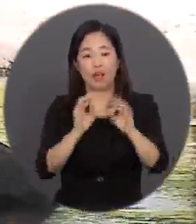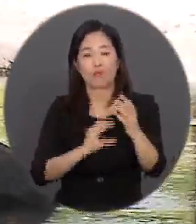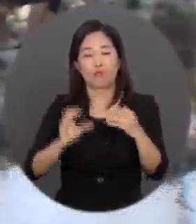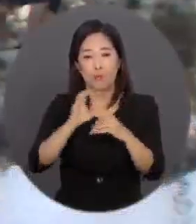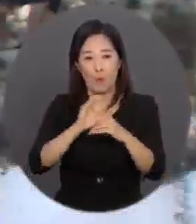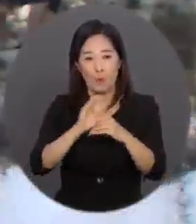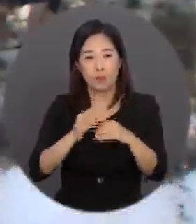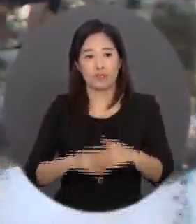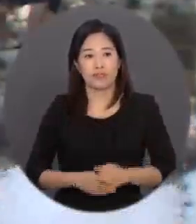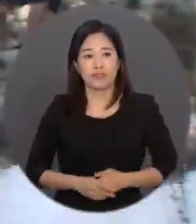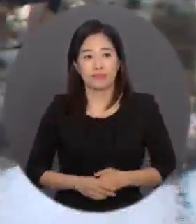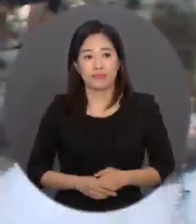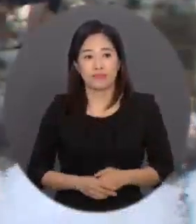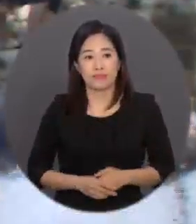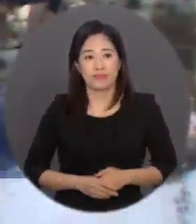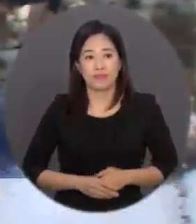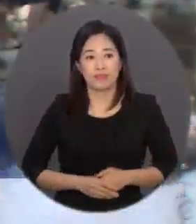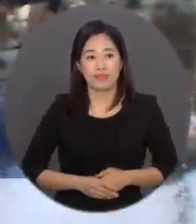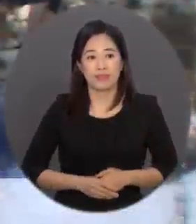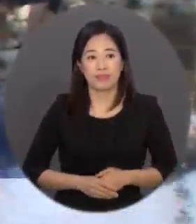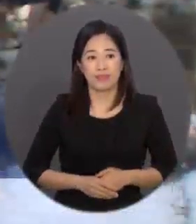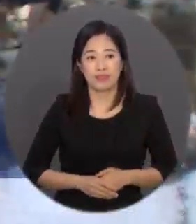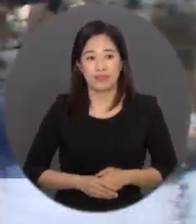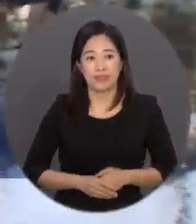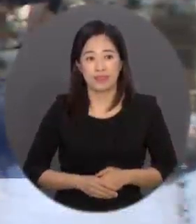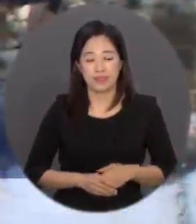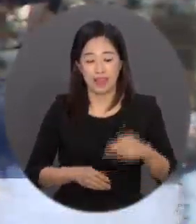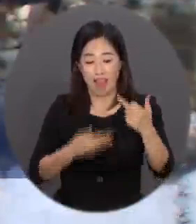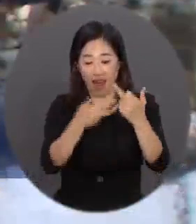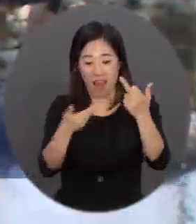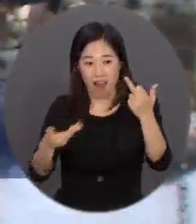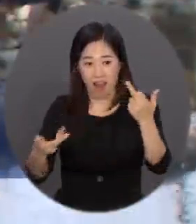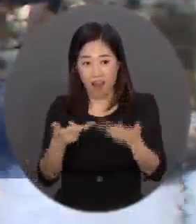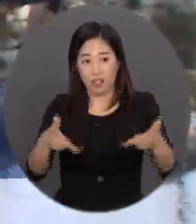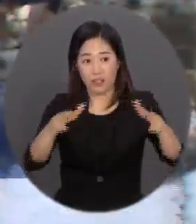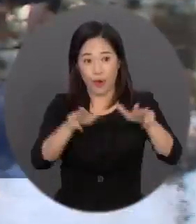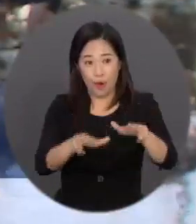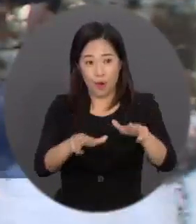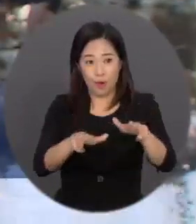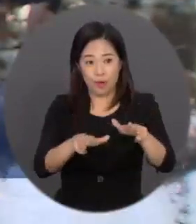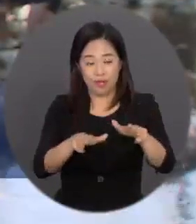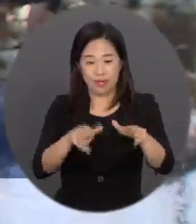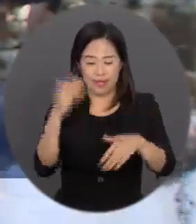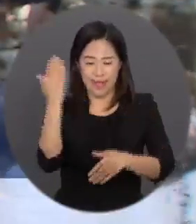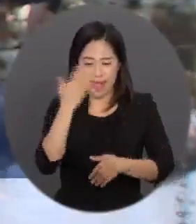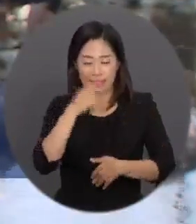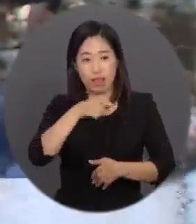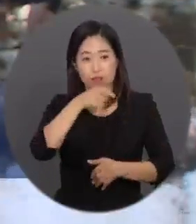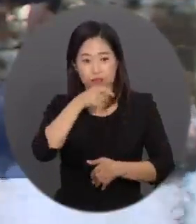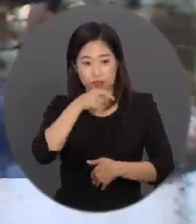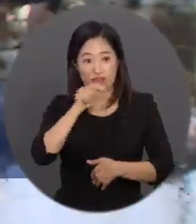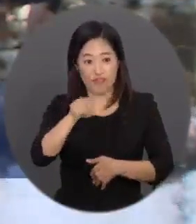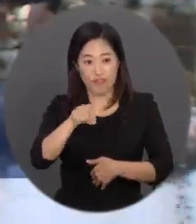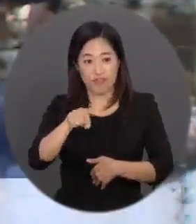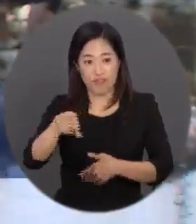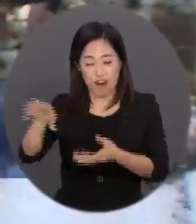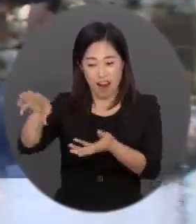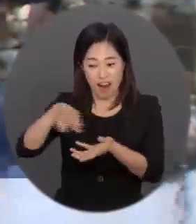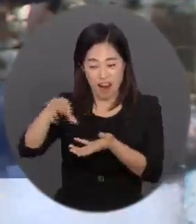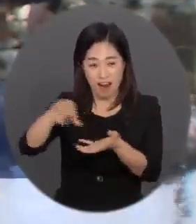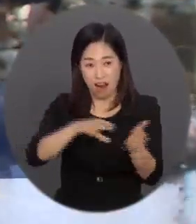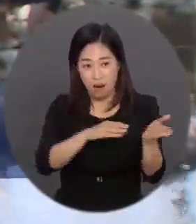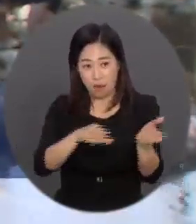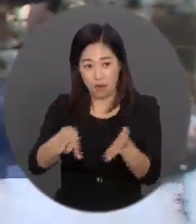보강했습니다. 개울길 정원은 우선은 맑은 물을 가져와서 흘려보내고 있습니다. 그리고 숲이 잘 우거져 있고요.